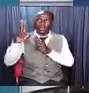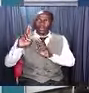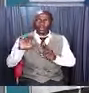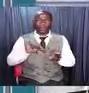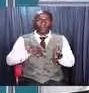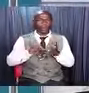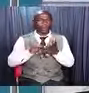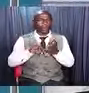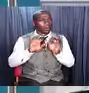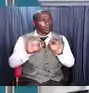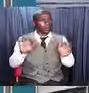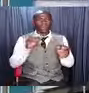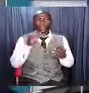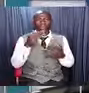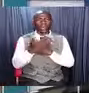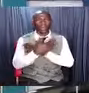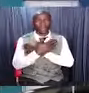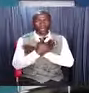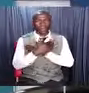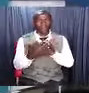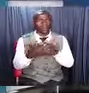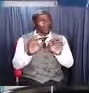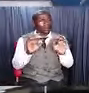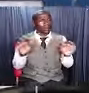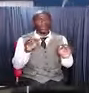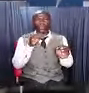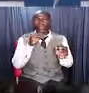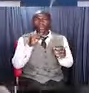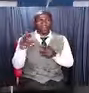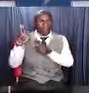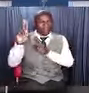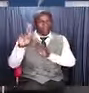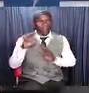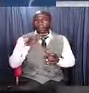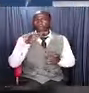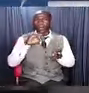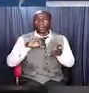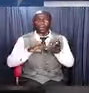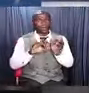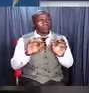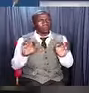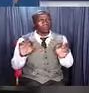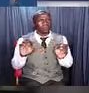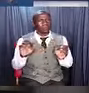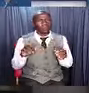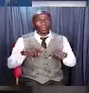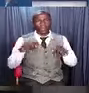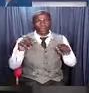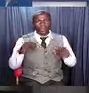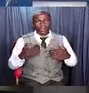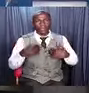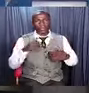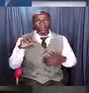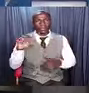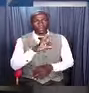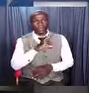with that we don't haina have haina upendo kwa mtu. It doesn't have love. Haina utiifu kwa mume. It doesn't have obedience to God. Mara leo una matunda hayo. Today